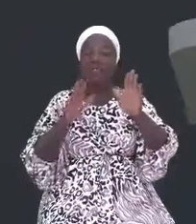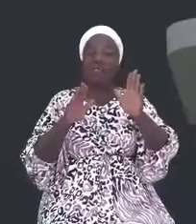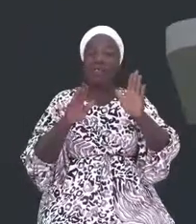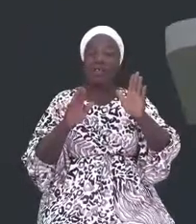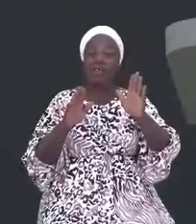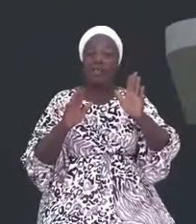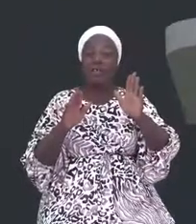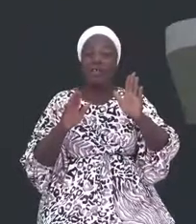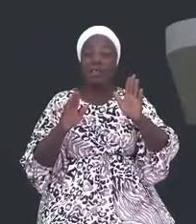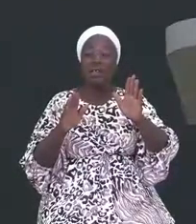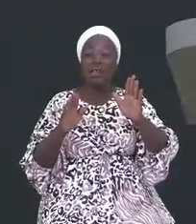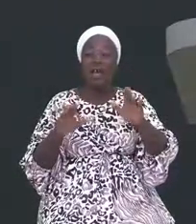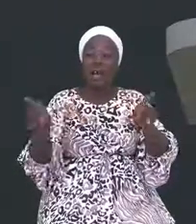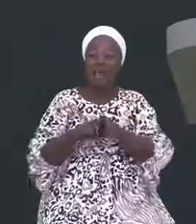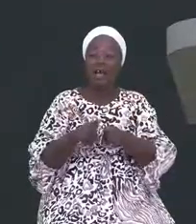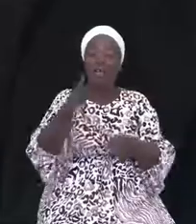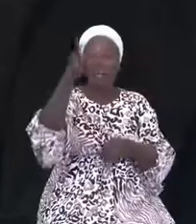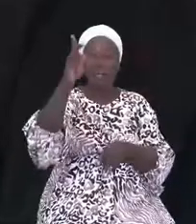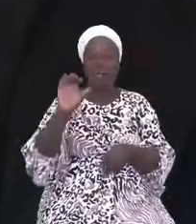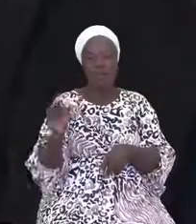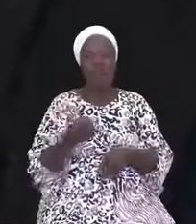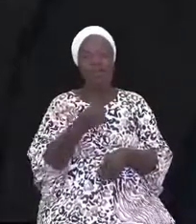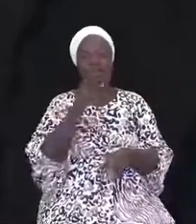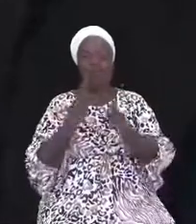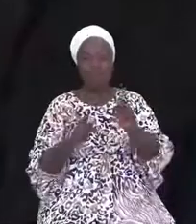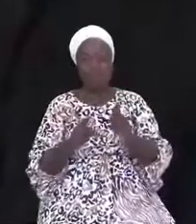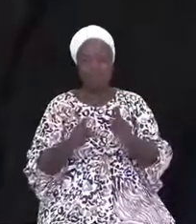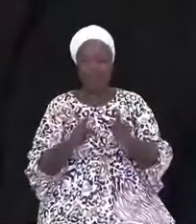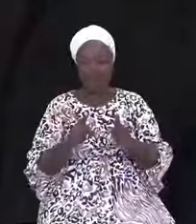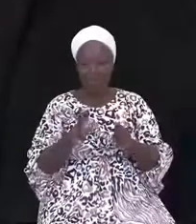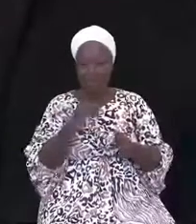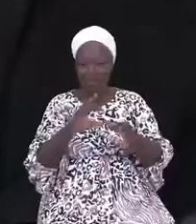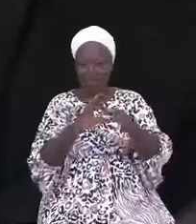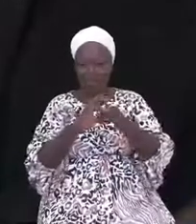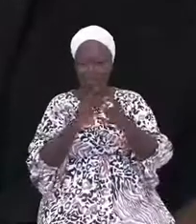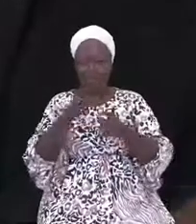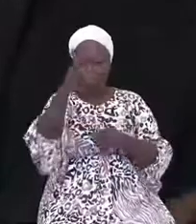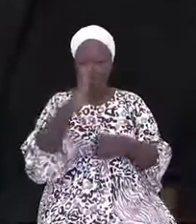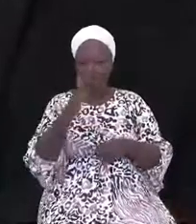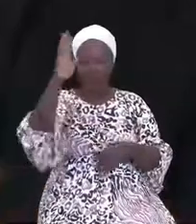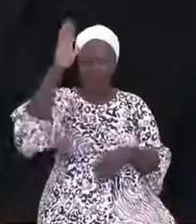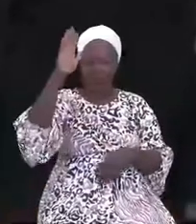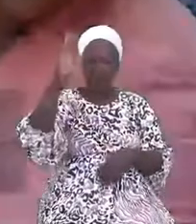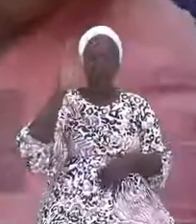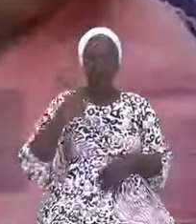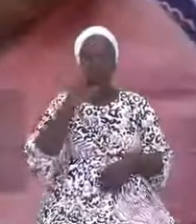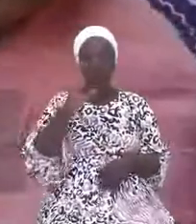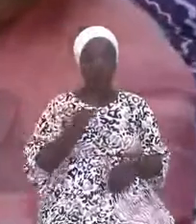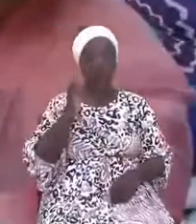Dieu. Est-ce que quelqu'un appartient à Dieu là-bas? Ton avenir est garanti.